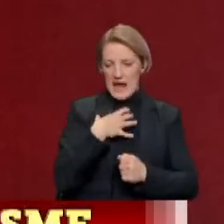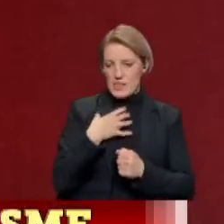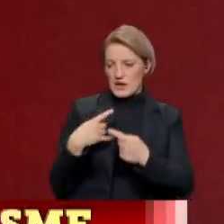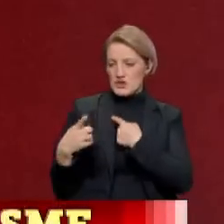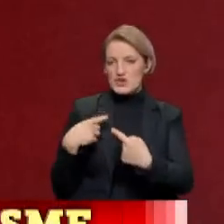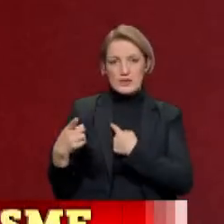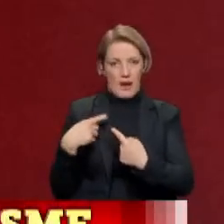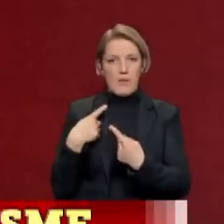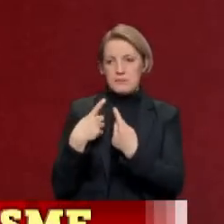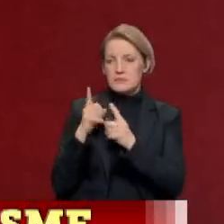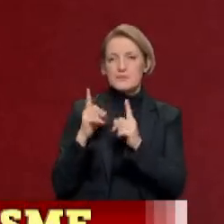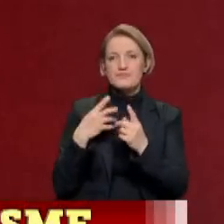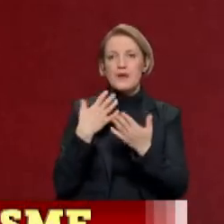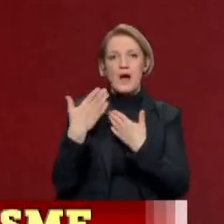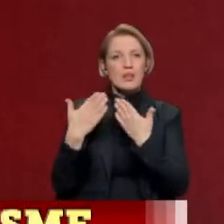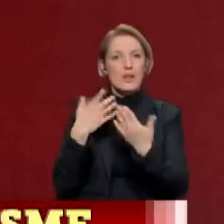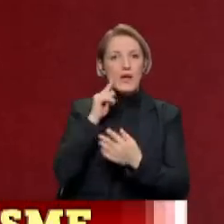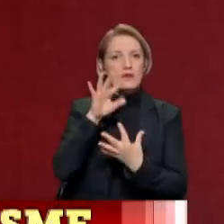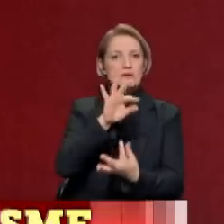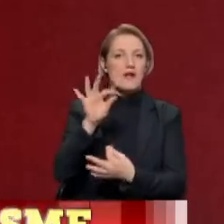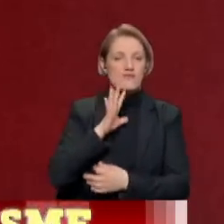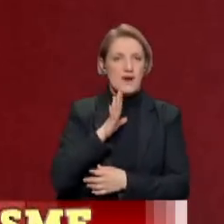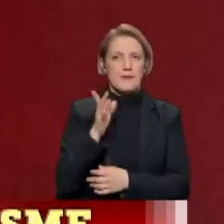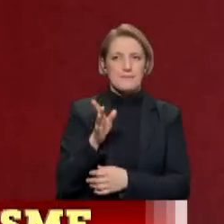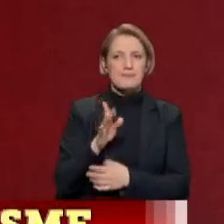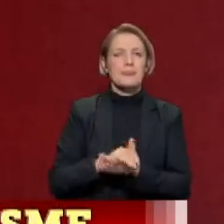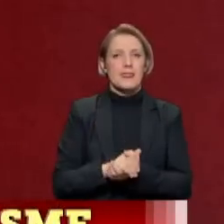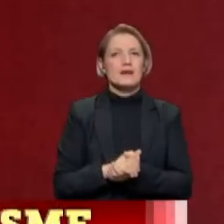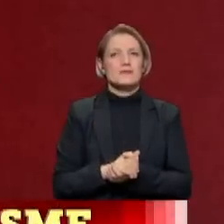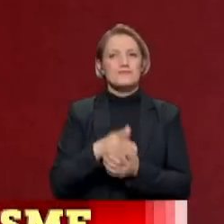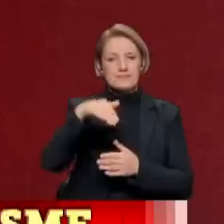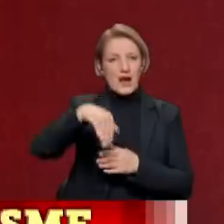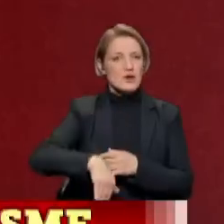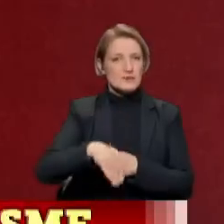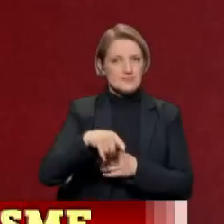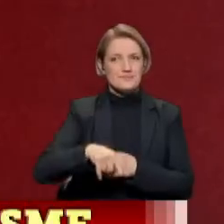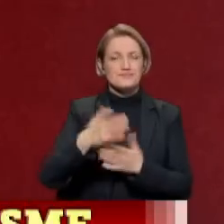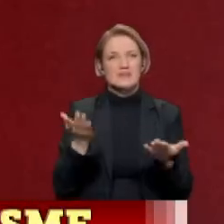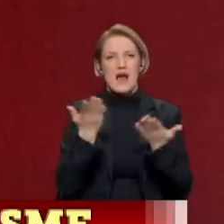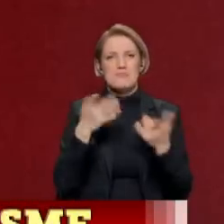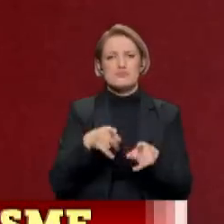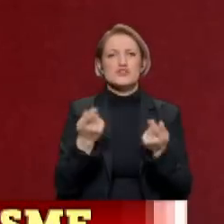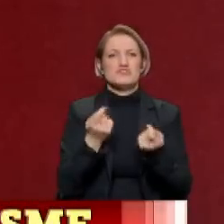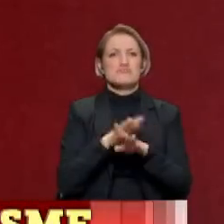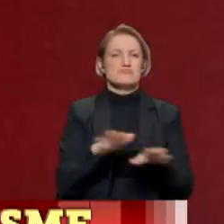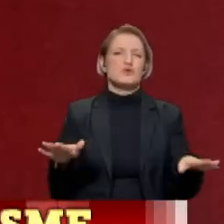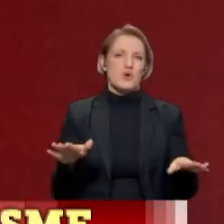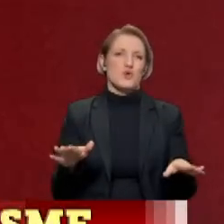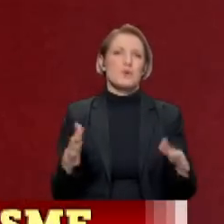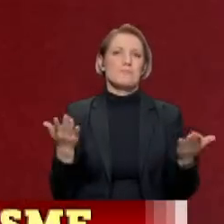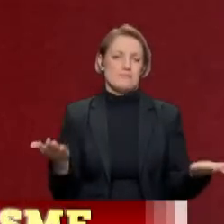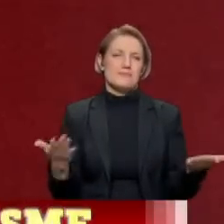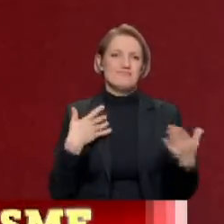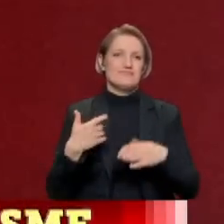aralarında fısıldaşan, dile getiren insanlar da var. Tabii tabandan da bahsettim. Tabanda da ya galiba bu iş bitiyor ve artık